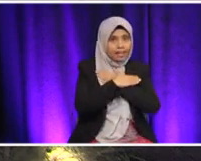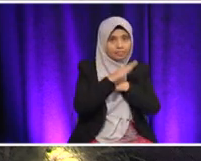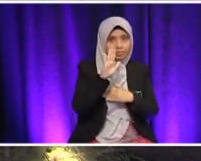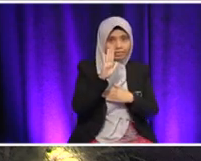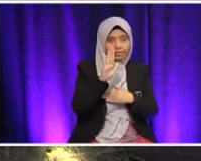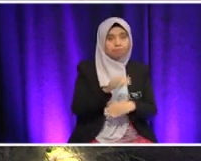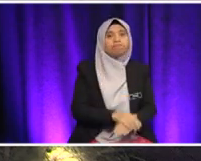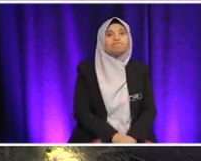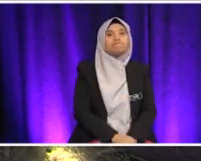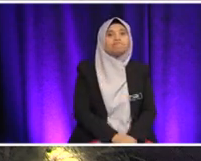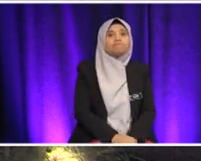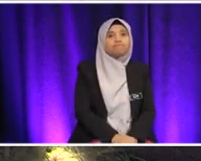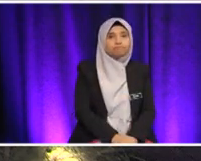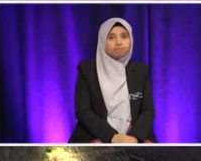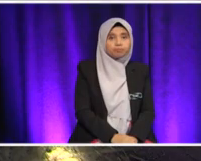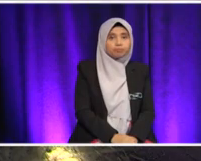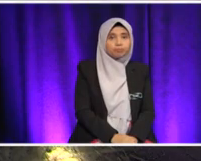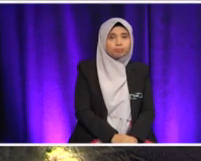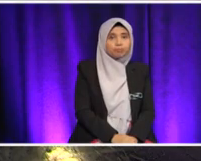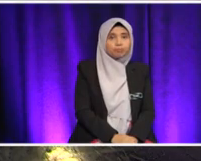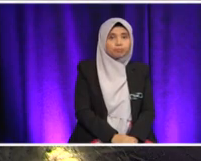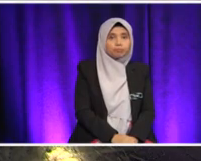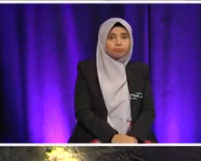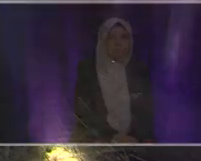semula selepas ini di sukses SBM